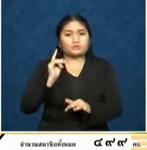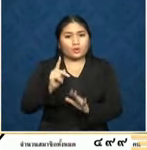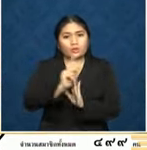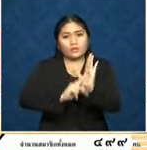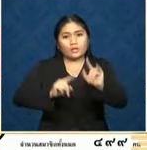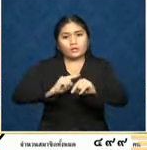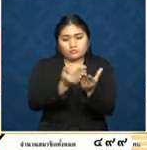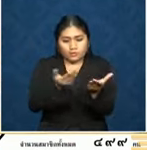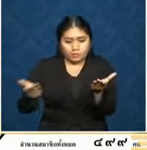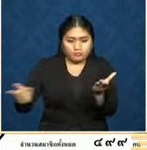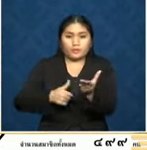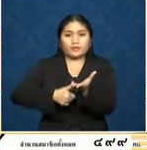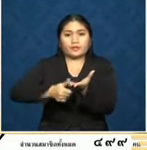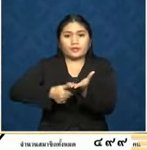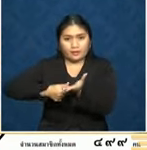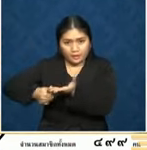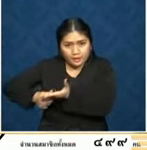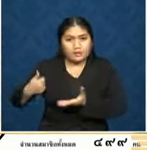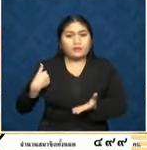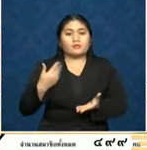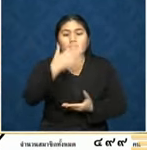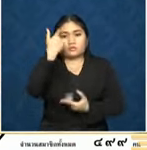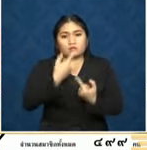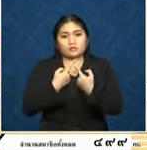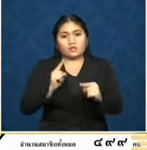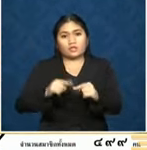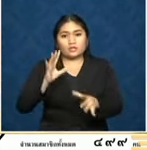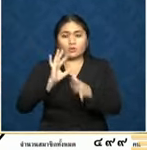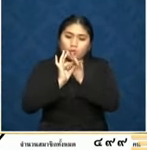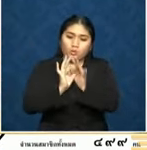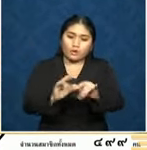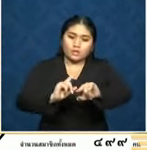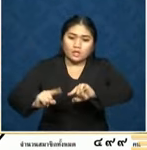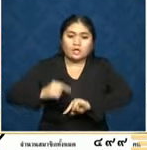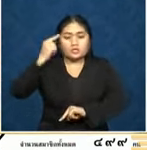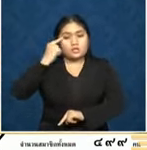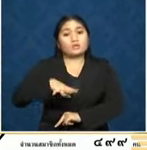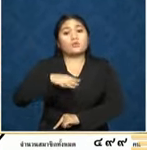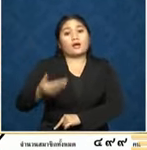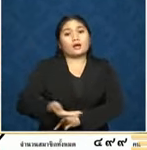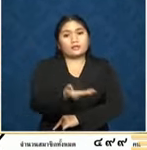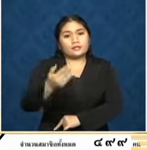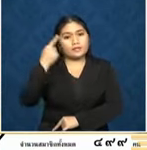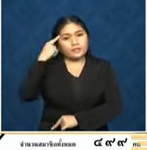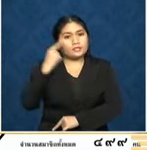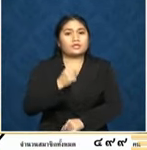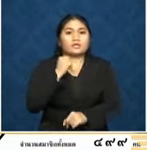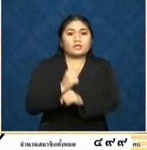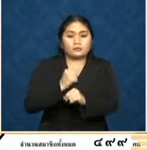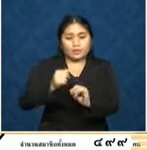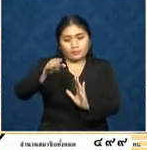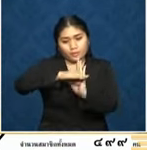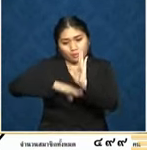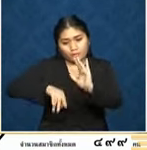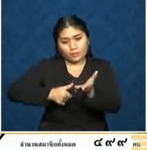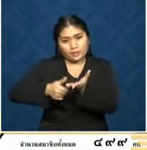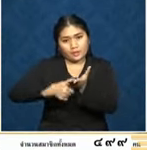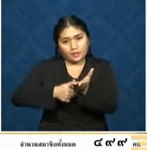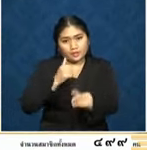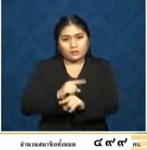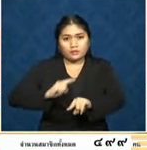ลายๆฉบับแต่เพียงแต่ว่าข้อห่วงใยต่างๆเนี่ยผมคิดว่าสภาผู้แทนราษฎรของเราสามารถที่จะดำเนินการแก้ไข